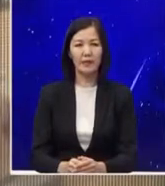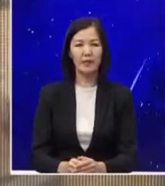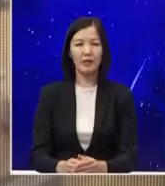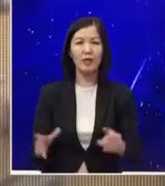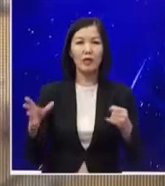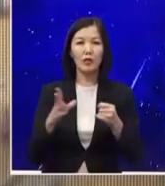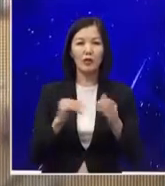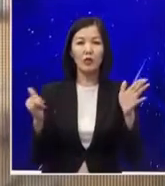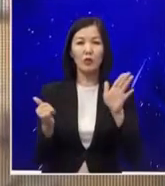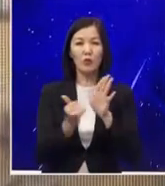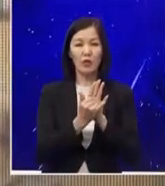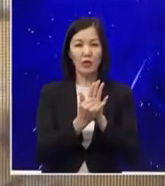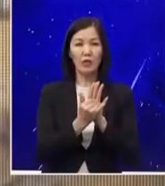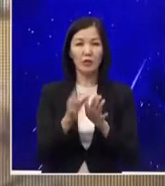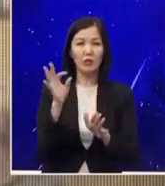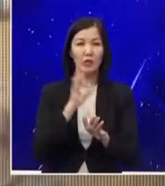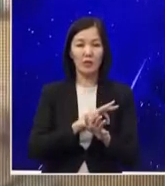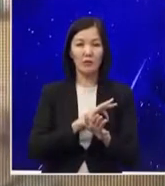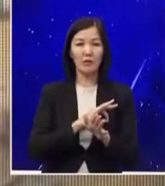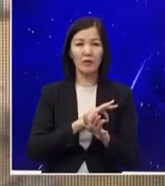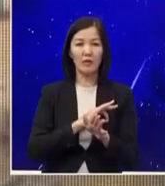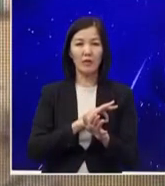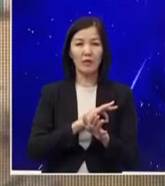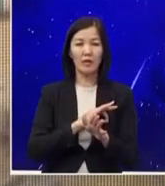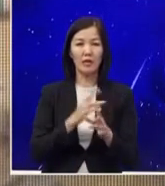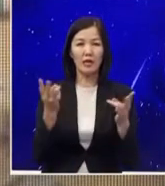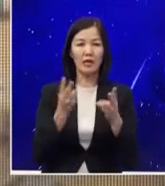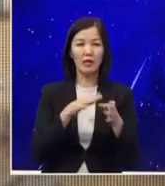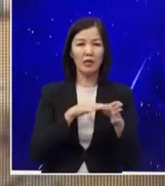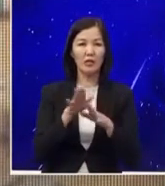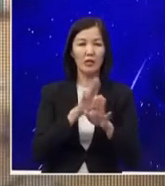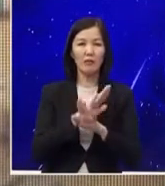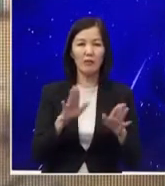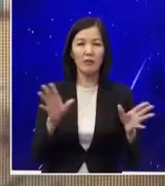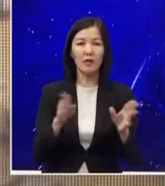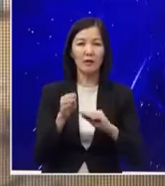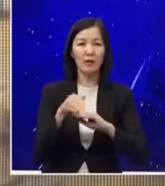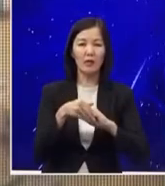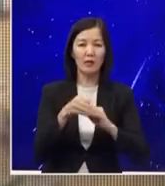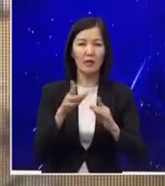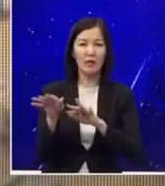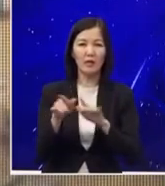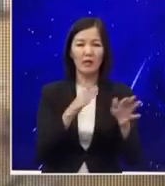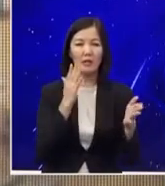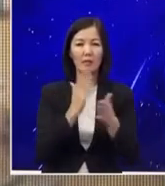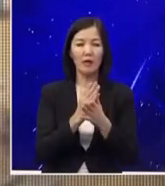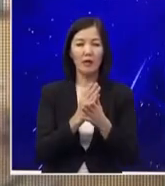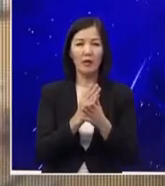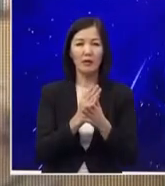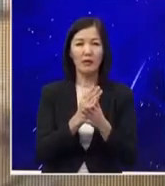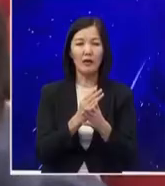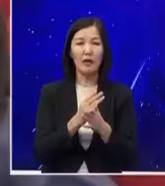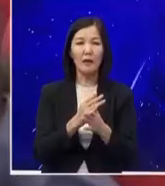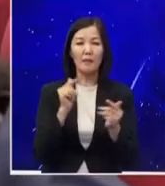Жерге орналастырудың тиімділігі тиісті деңгейде емес. Бұл салада бармақ басты көз қысты әрекеттері әлі де бар. Өз кезегінде азаматтардың